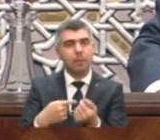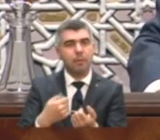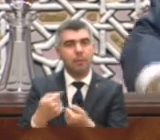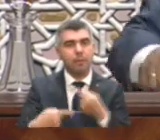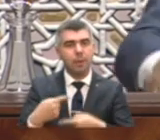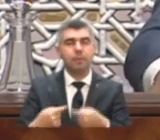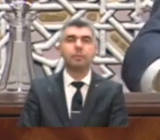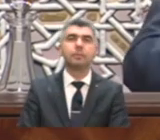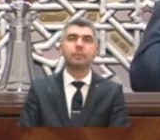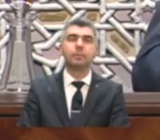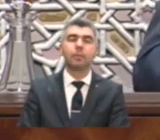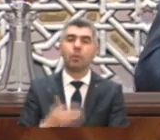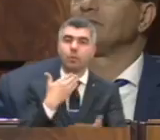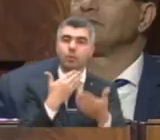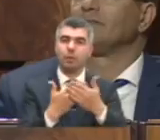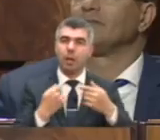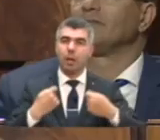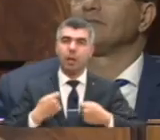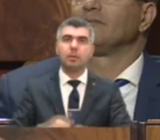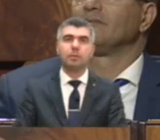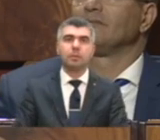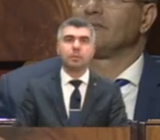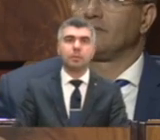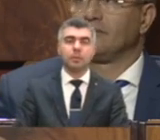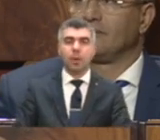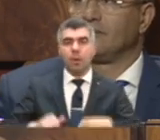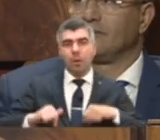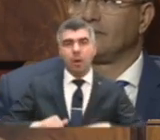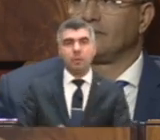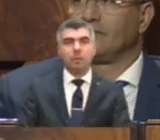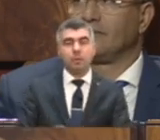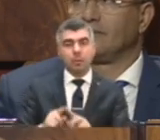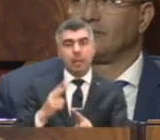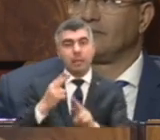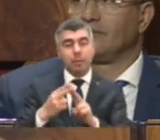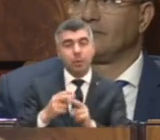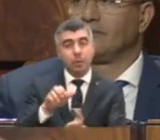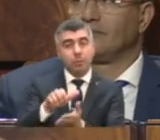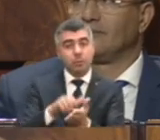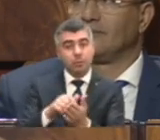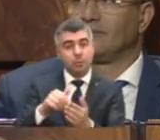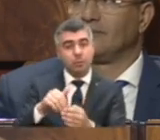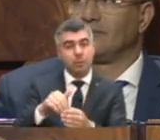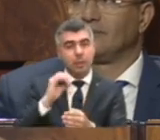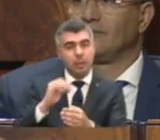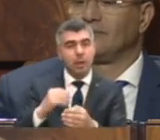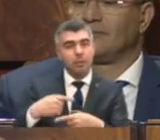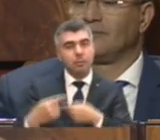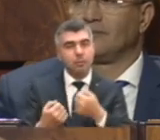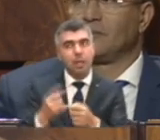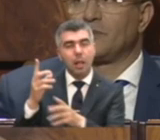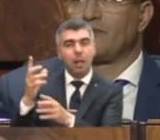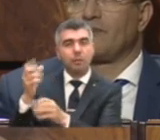سيد نائب محترم. شكرا سيد الرئيس. السيدة الوزيرة باسم فريق الأصالة والمعاصرة تنتمناو لك